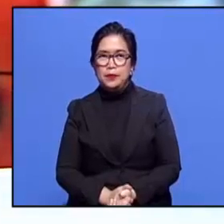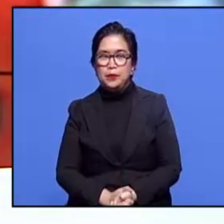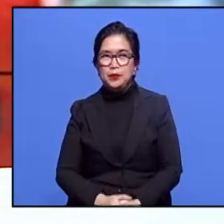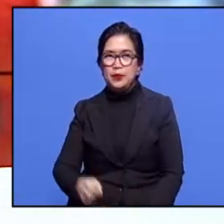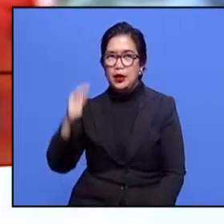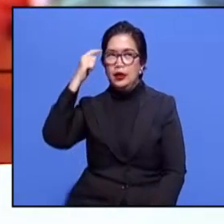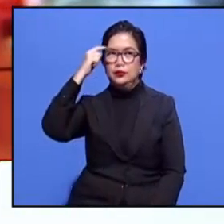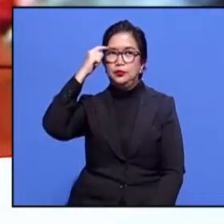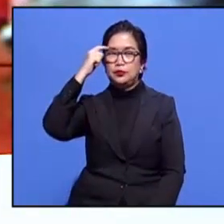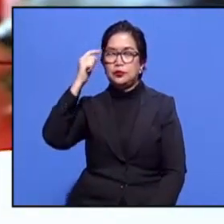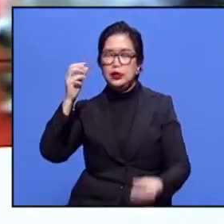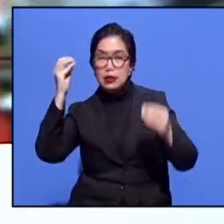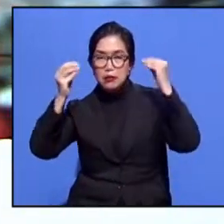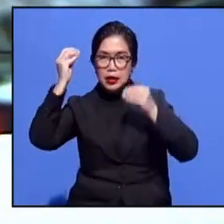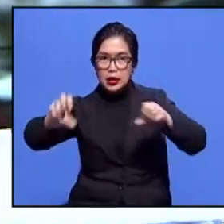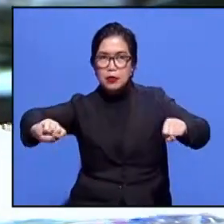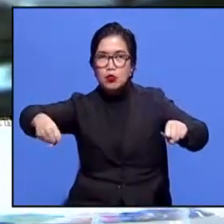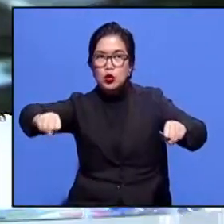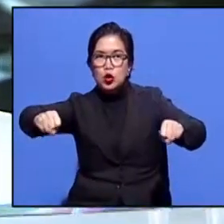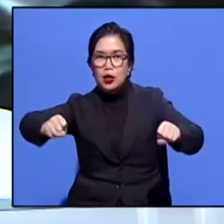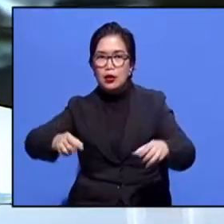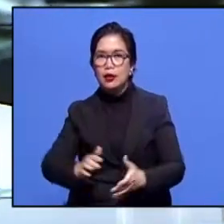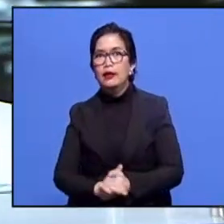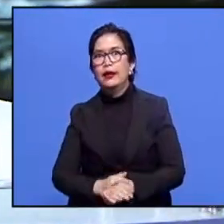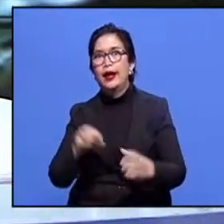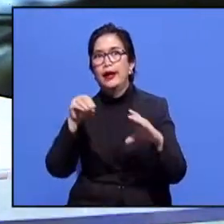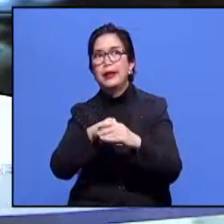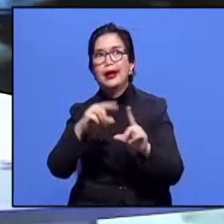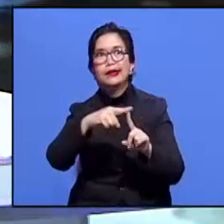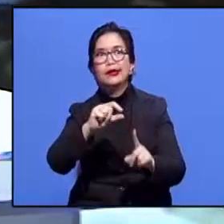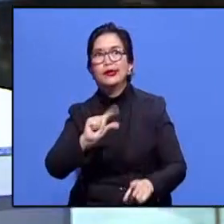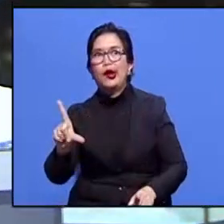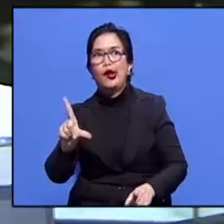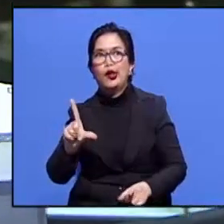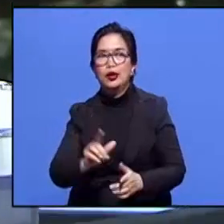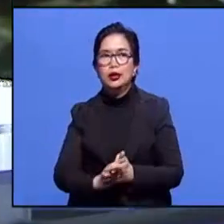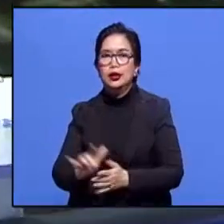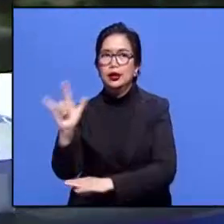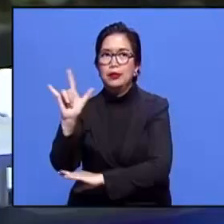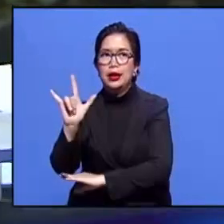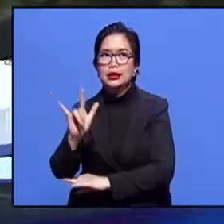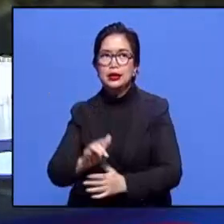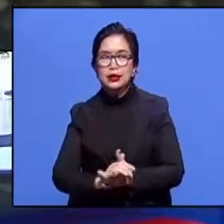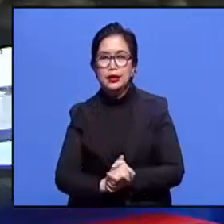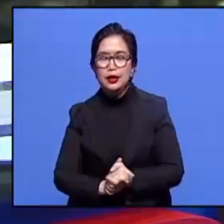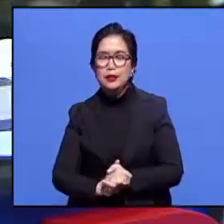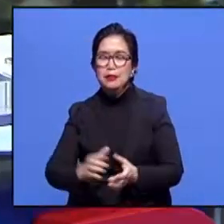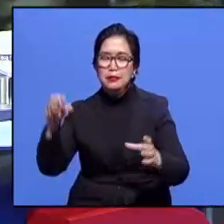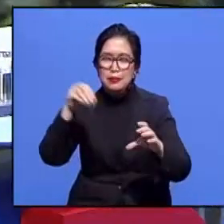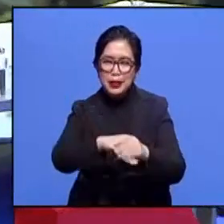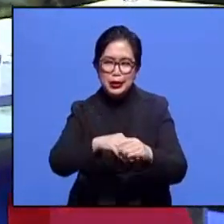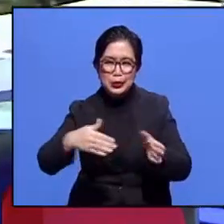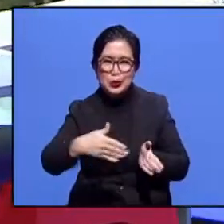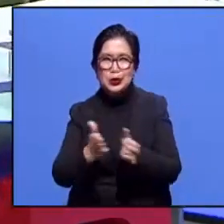Diduga panik saat menyadari motor yang dikendarainya masuk jalur tol, dua pengendara motor di Bekasi, Jawa Barat, Minggu dini hari tercebur ke aliran Sungai